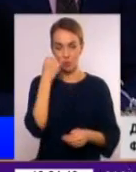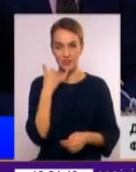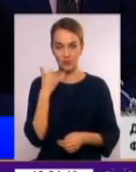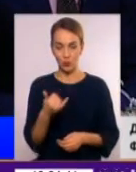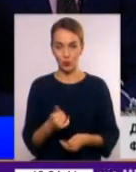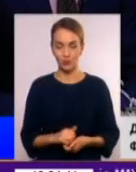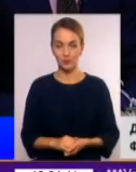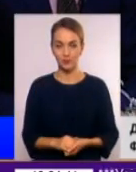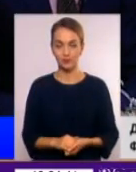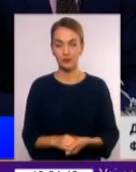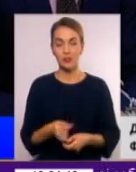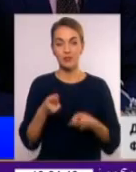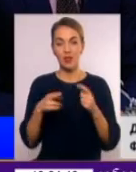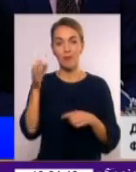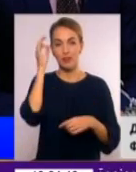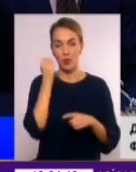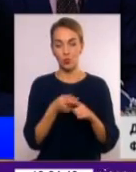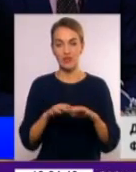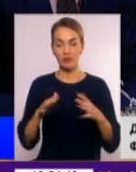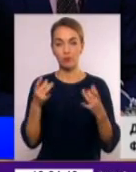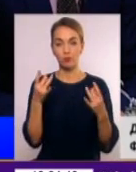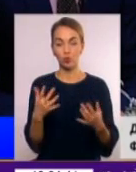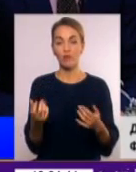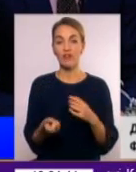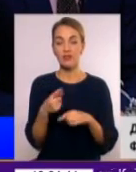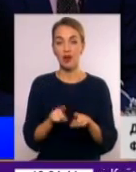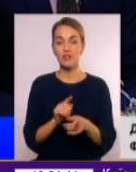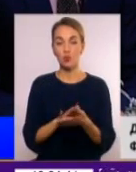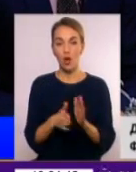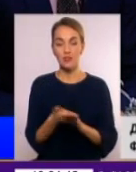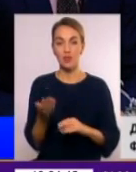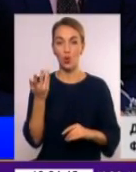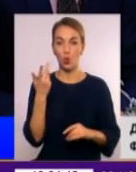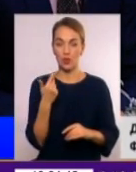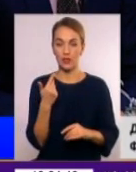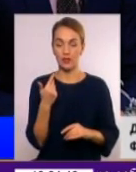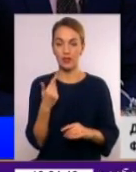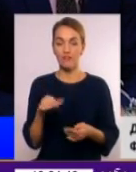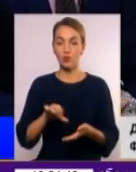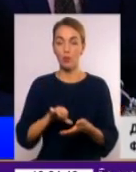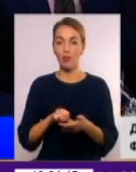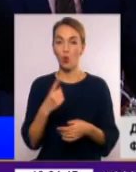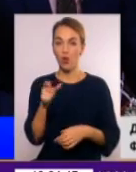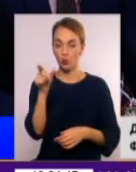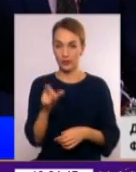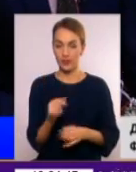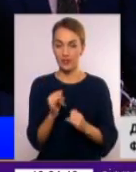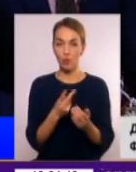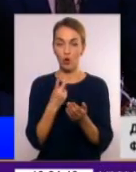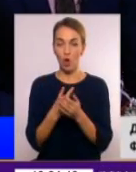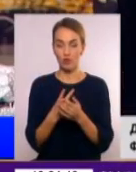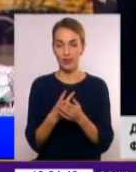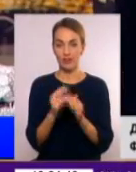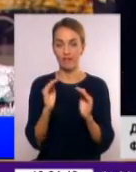дзвіночок. Насправді, я пам'ятаю цей випадок. Просто виявилася така ситуація, коли виступала одна людина, її показували в